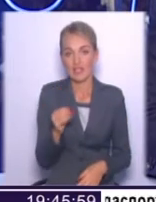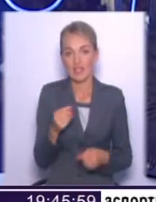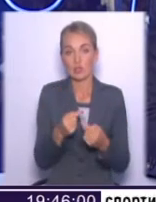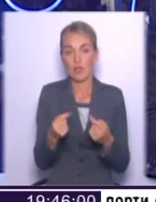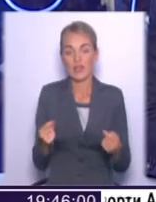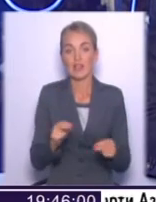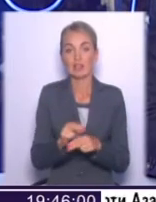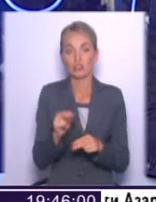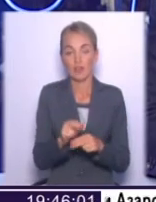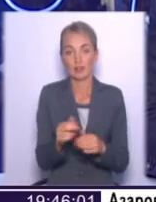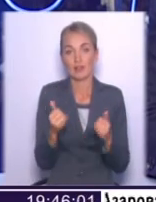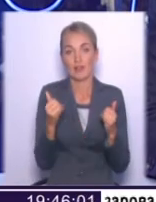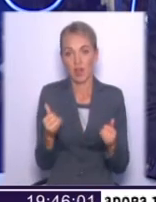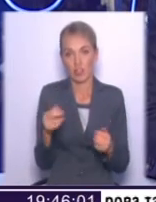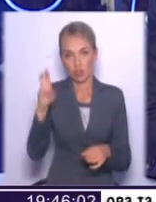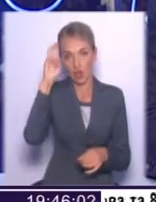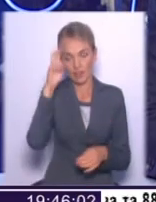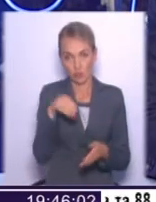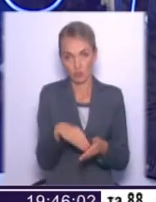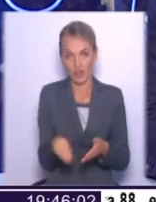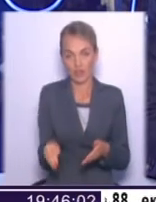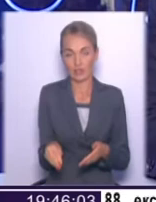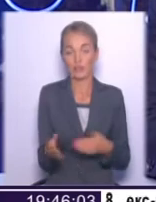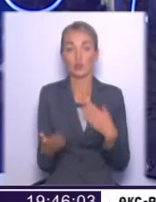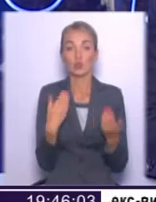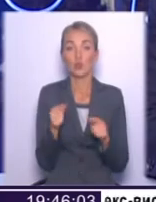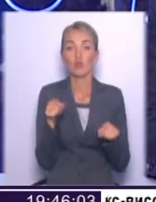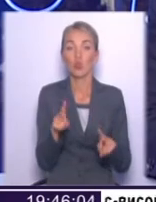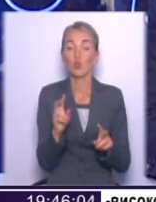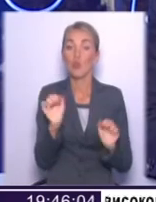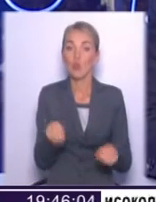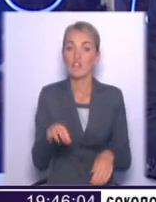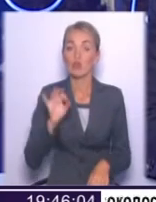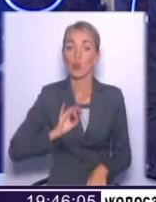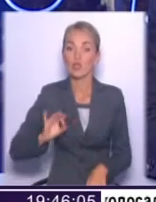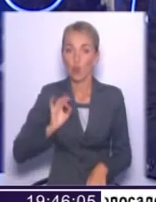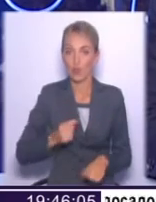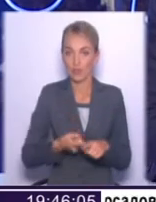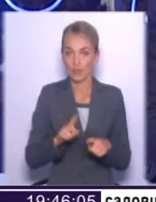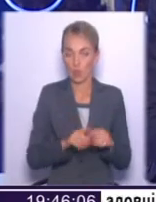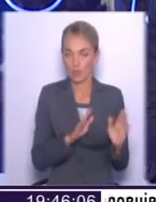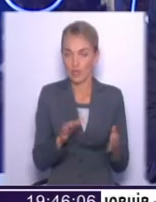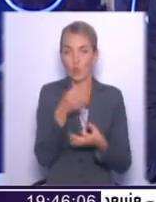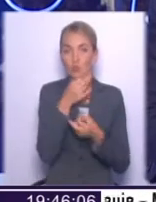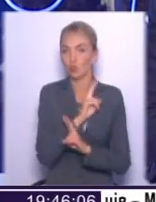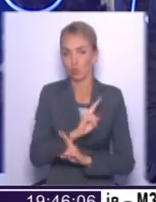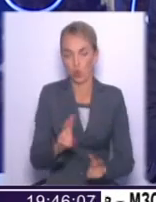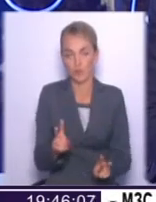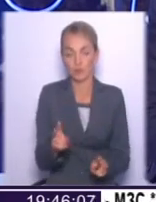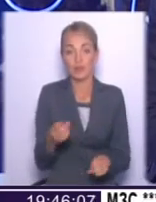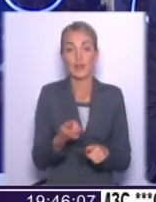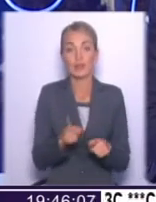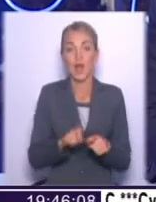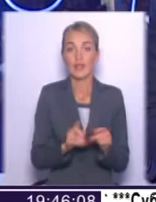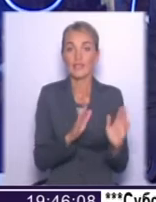для державних закупівельників. Стосовно того, хто може використовувати дану систему, будь-хто. Дана система – це